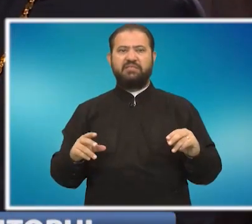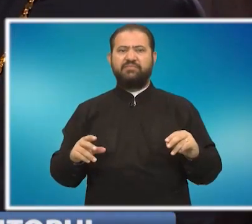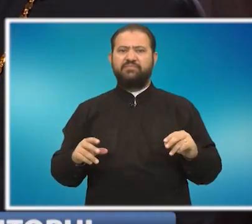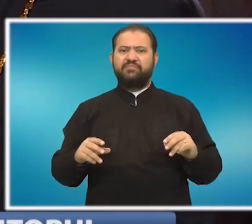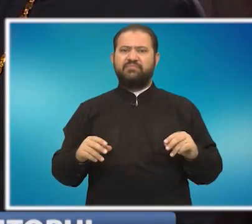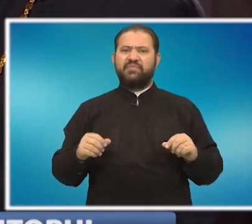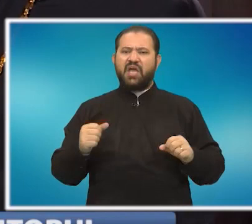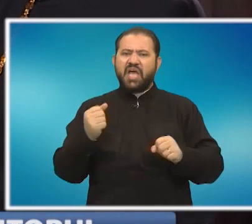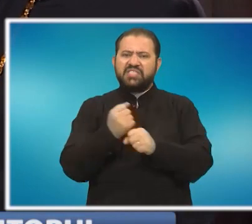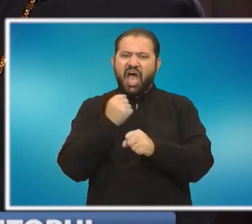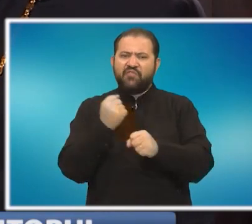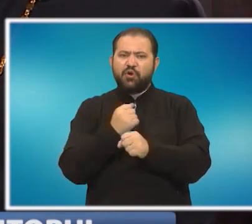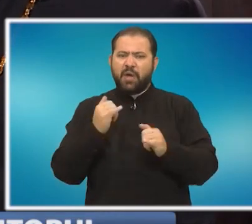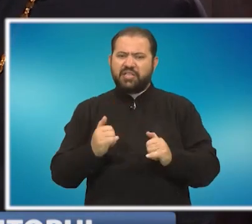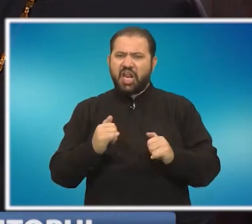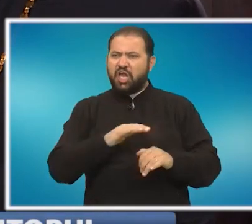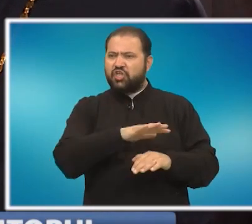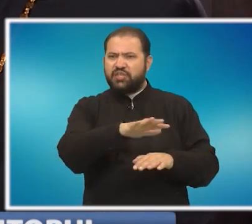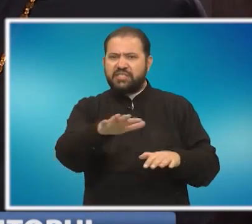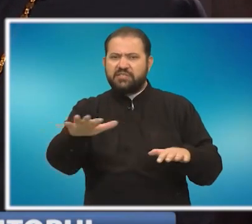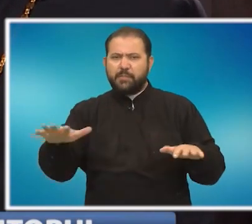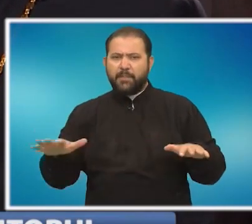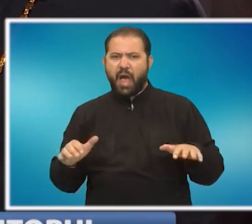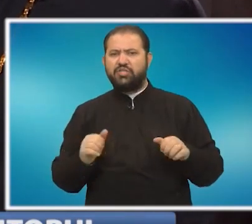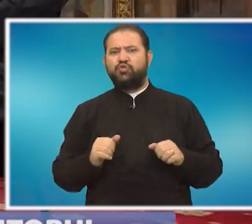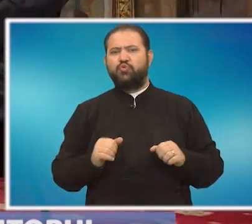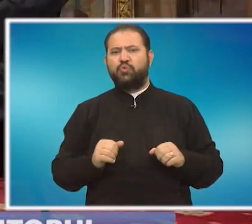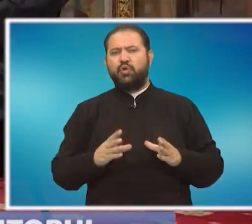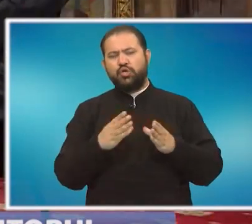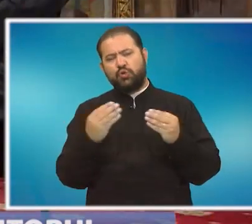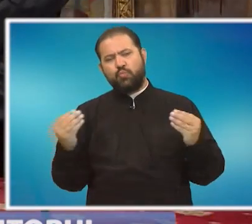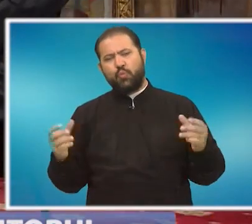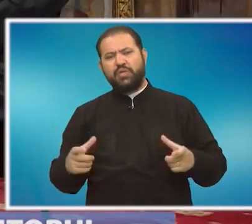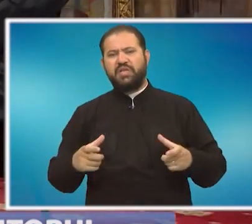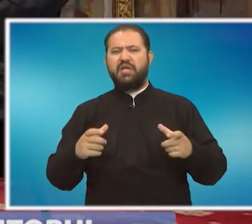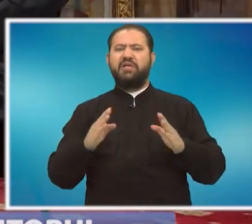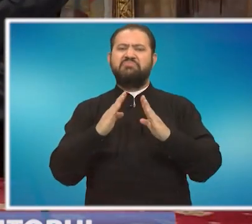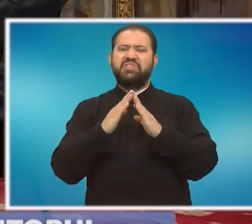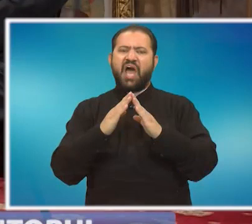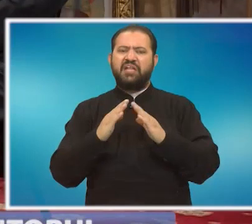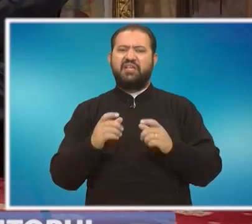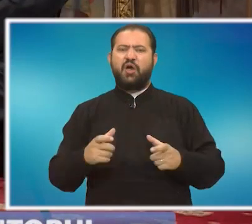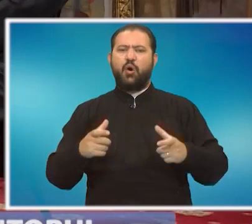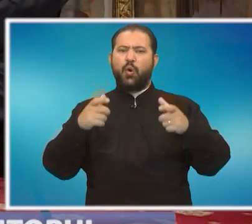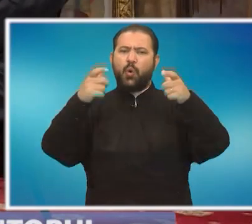spațiul Carpato-Danubiano-Pontic, și numeroase localități, numeroase așezări